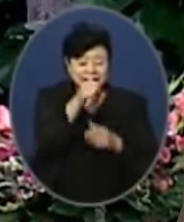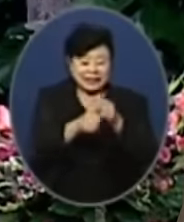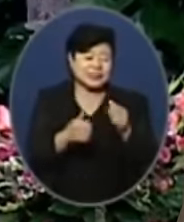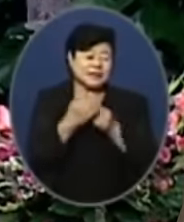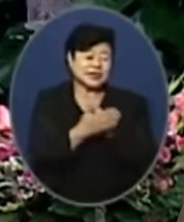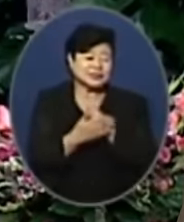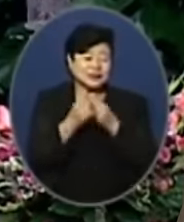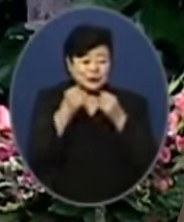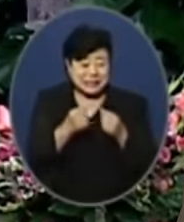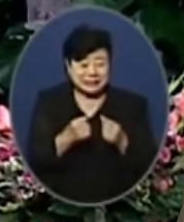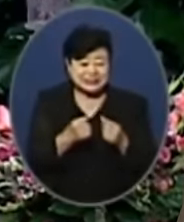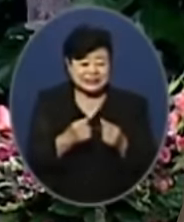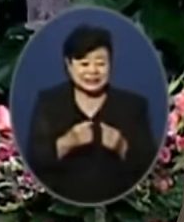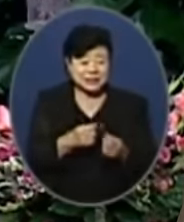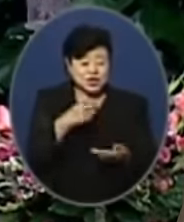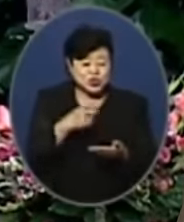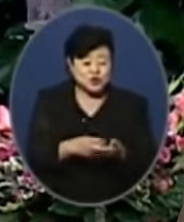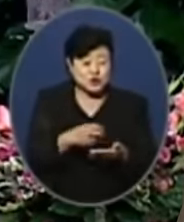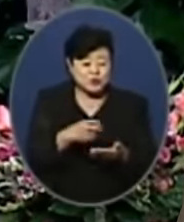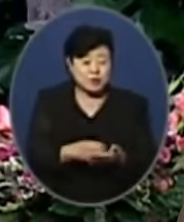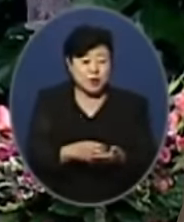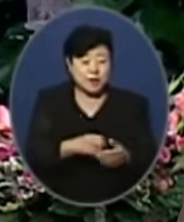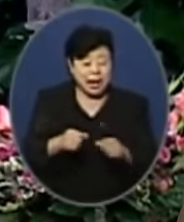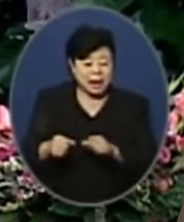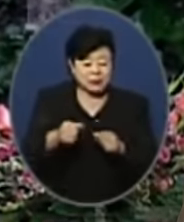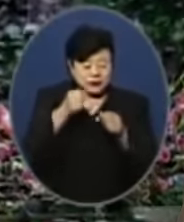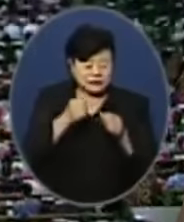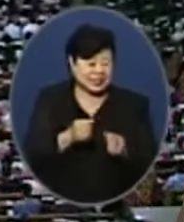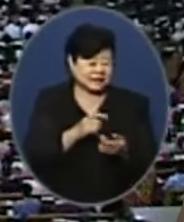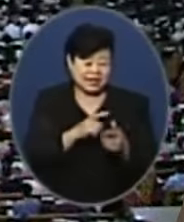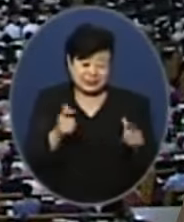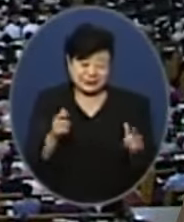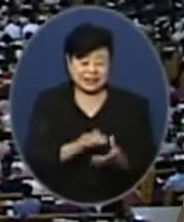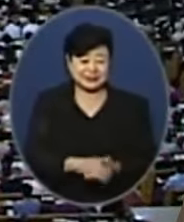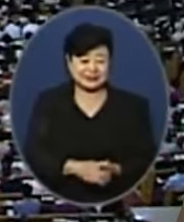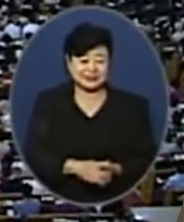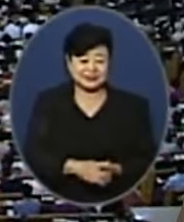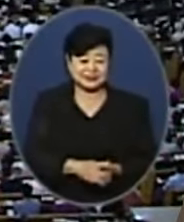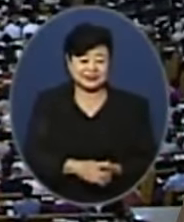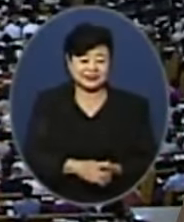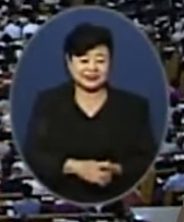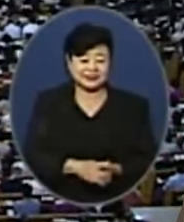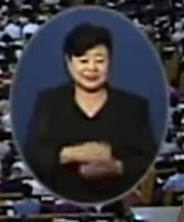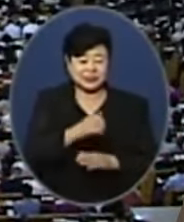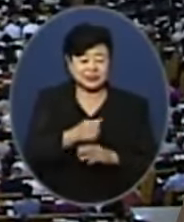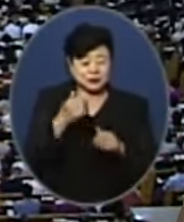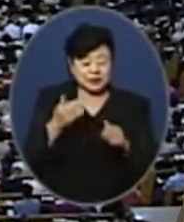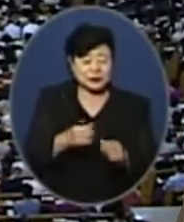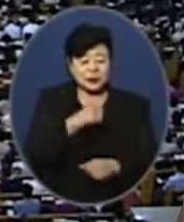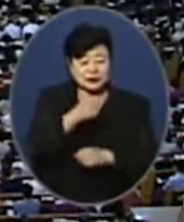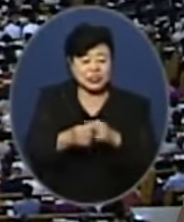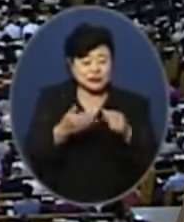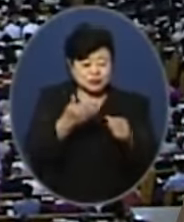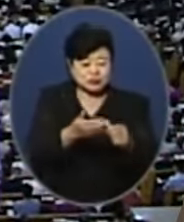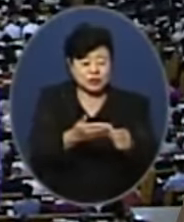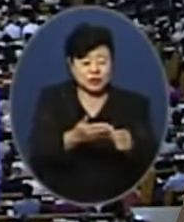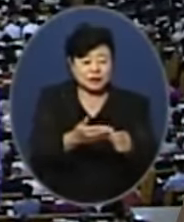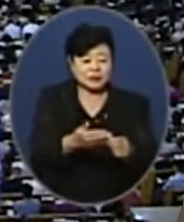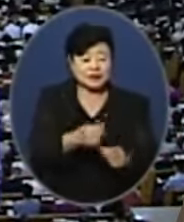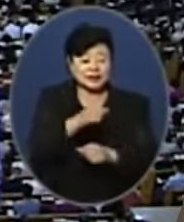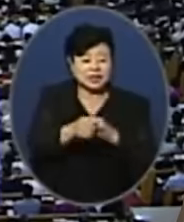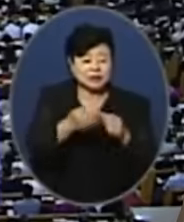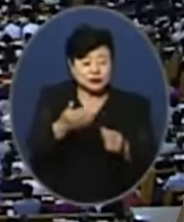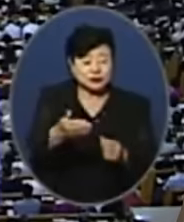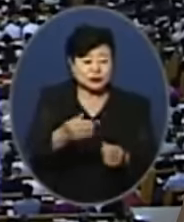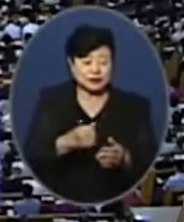하나님의 은혜로 살지 율법을 행함으로 살고 있지 않습니다. 그리스도께서 우리를 자유롭게 하려고 자유를